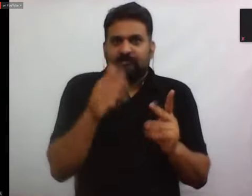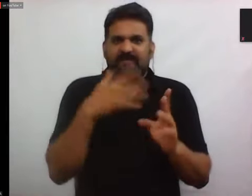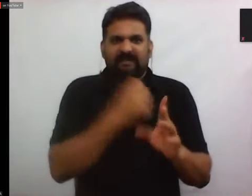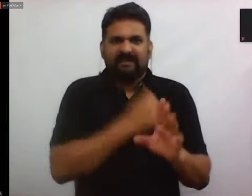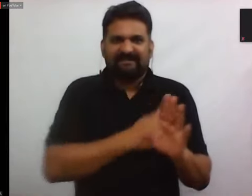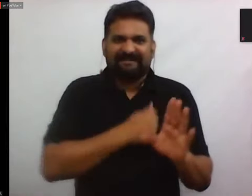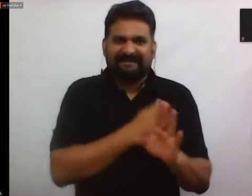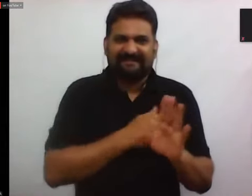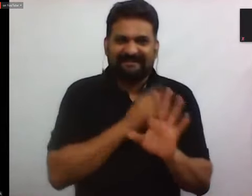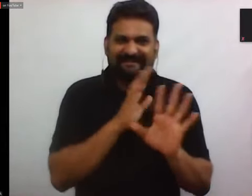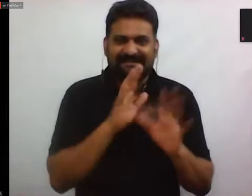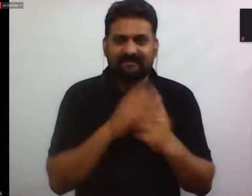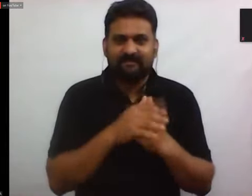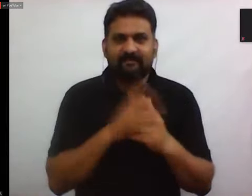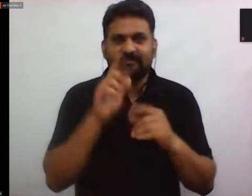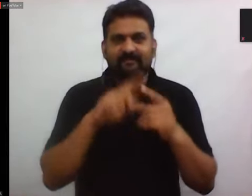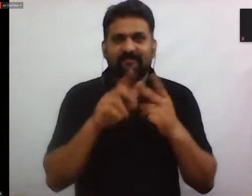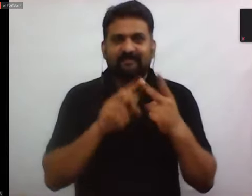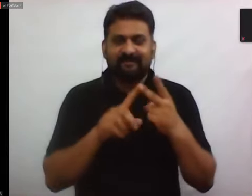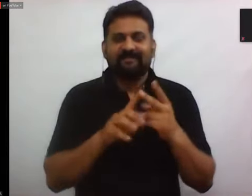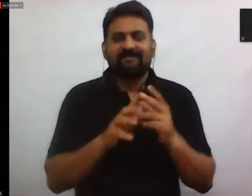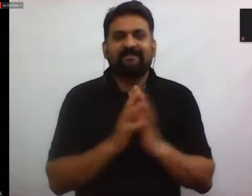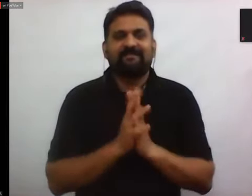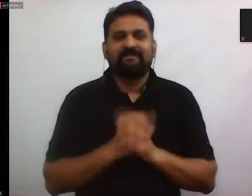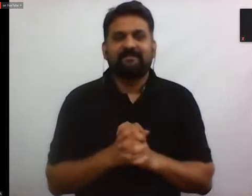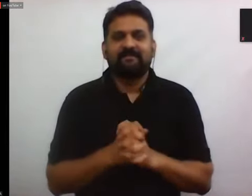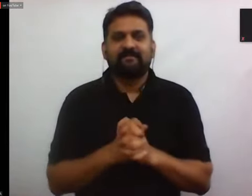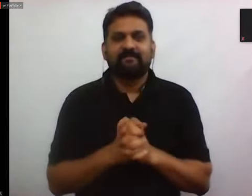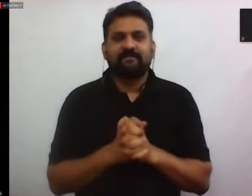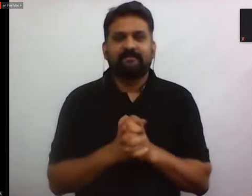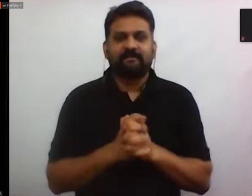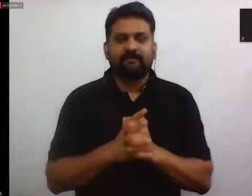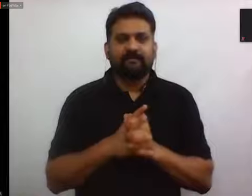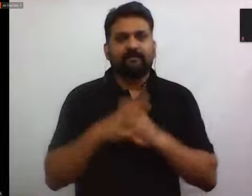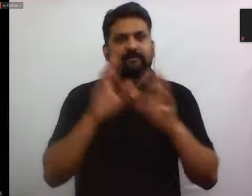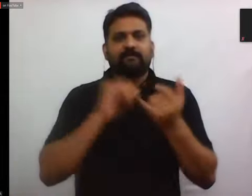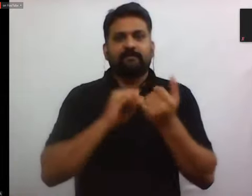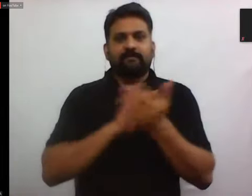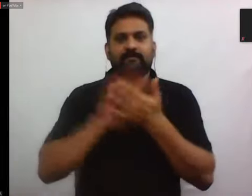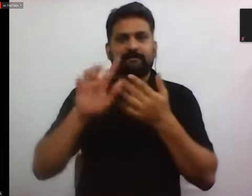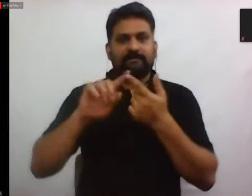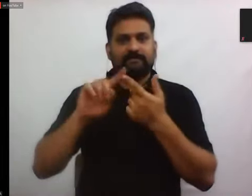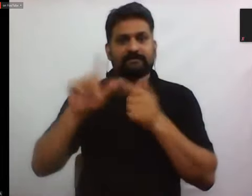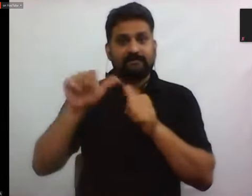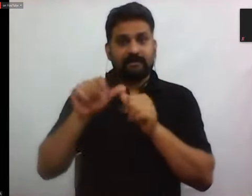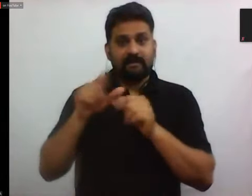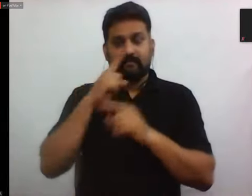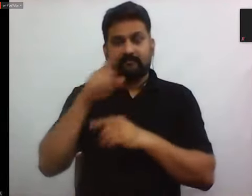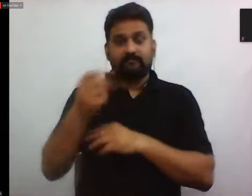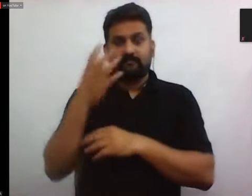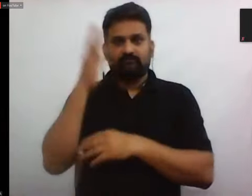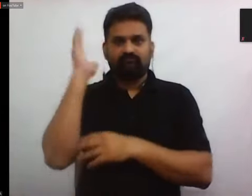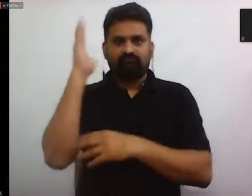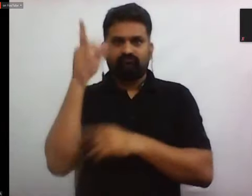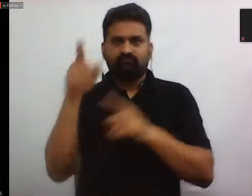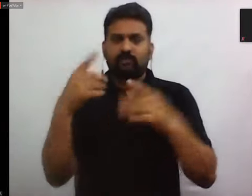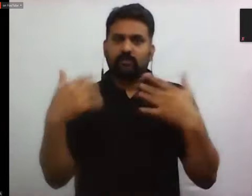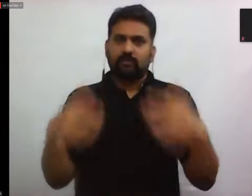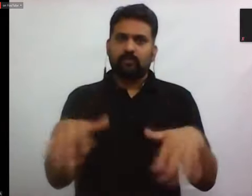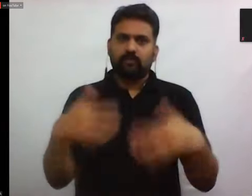को दूसरी क्षमा. ओके, तो शीला मैम जो प्रेजेंटेशन आपने दिया वो काफी